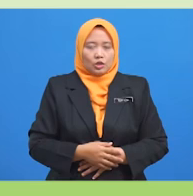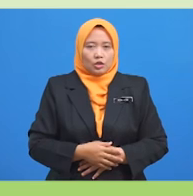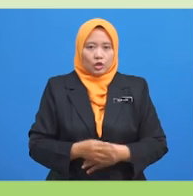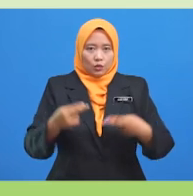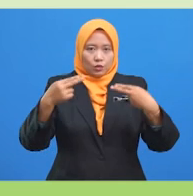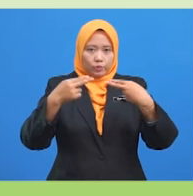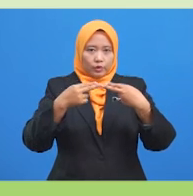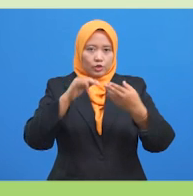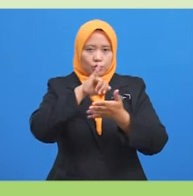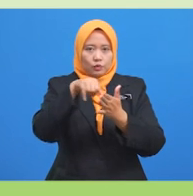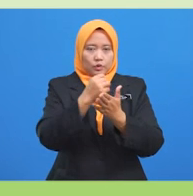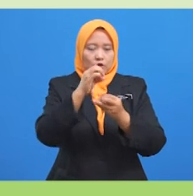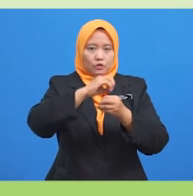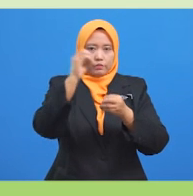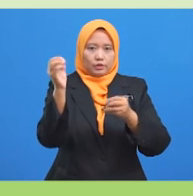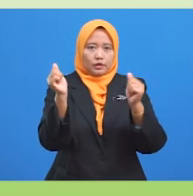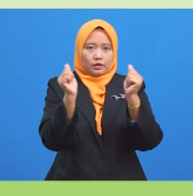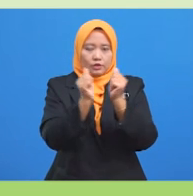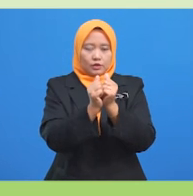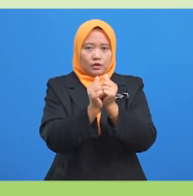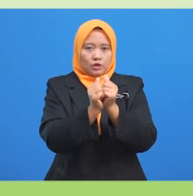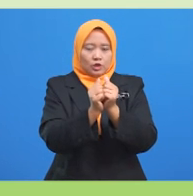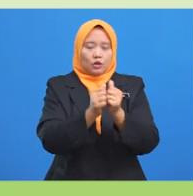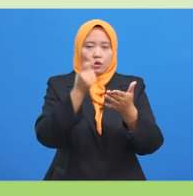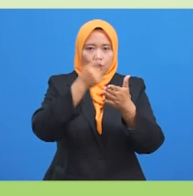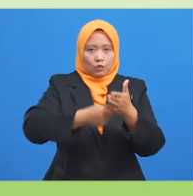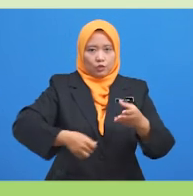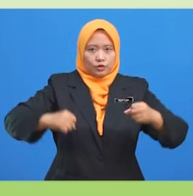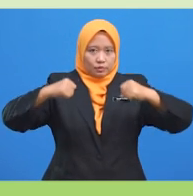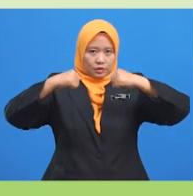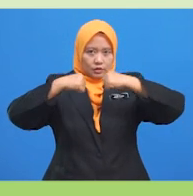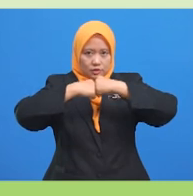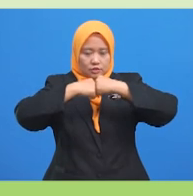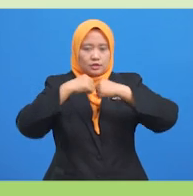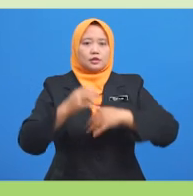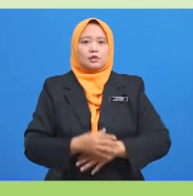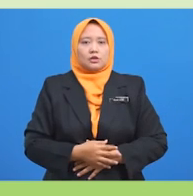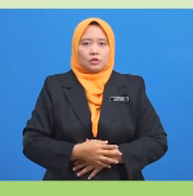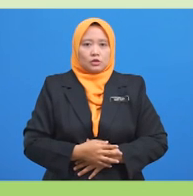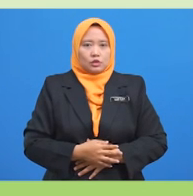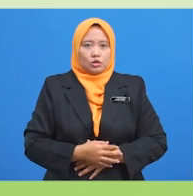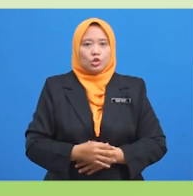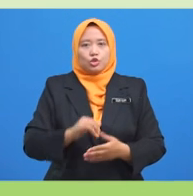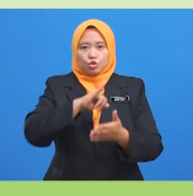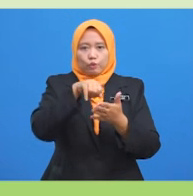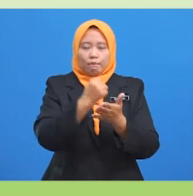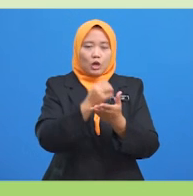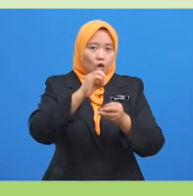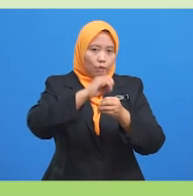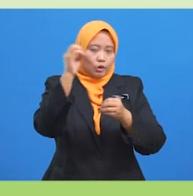hubungan antara jumlah output dengan kos marginal pula. Jumlah output semakin